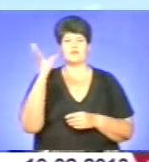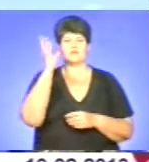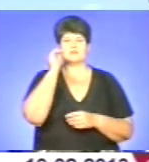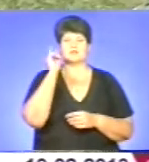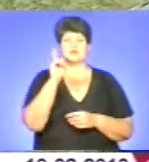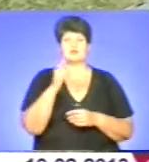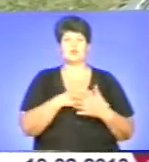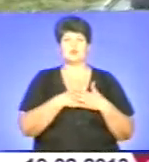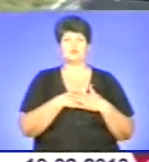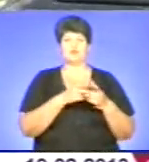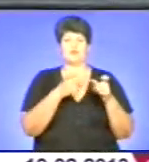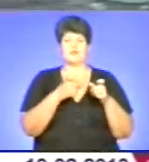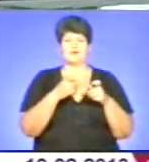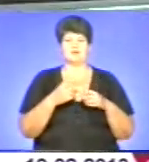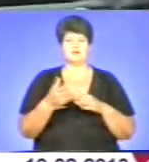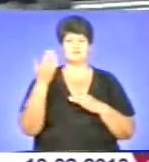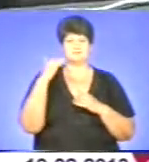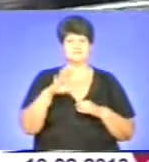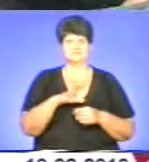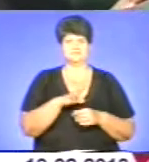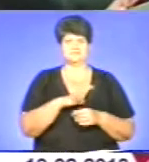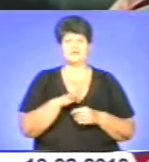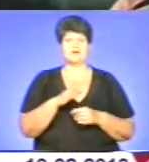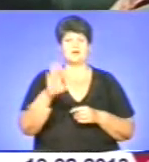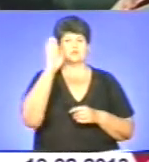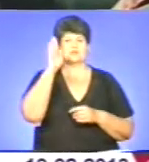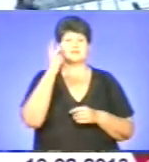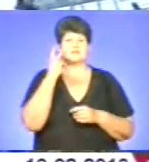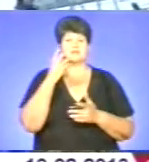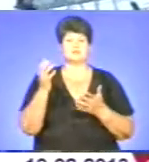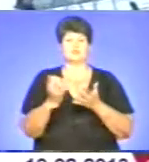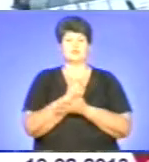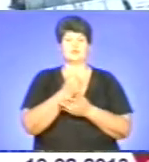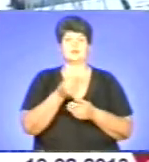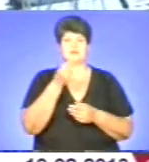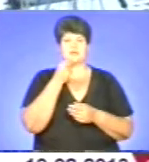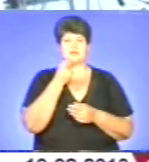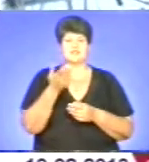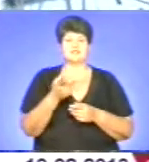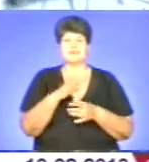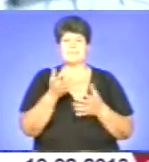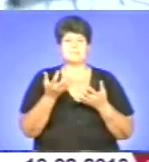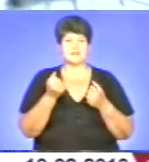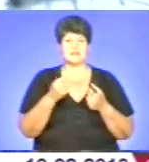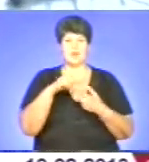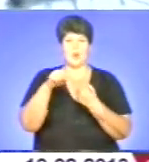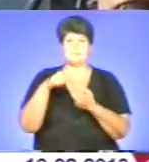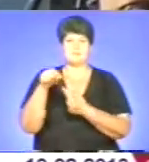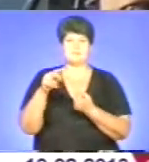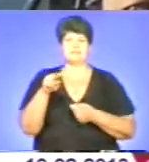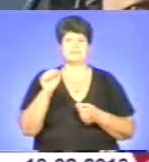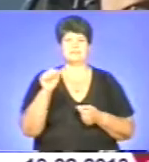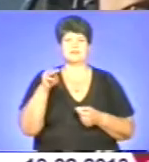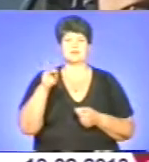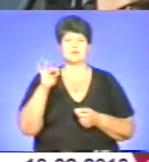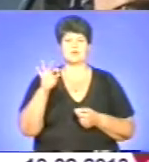полювання у нього в генах Чоловіки завжди добували їжу загалом мисливці забобонні не прийнято обмінюватися патронами кажуть